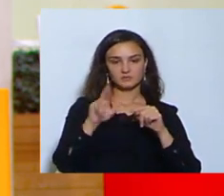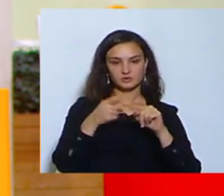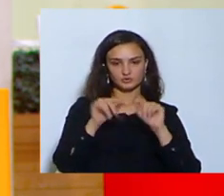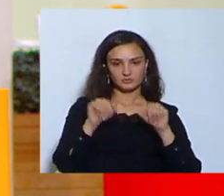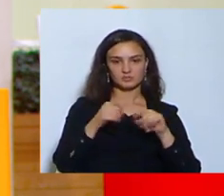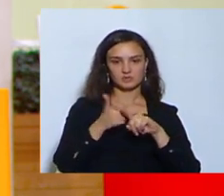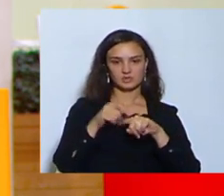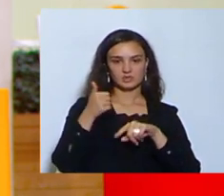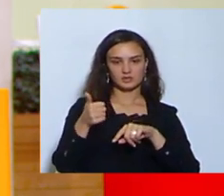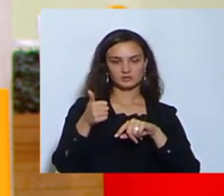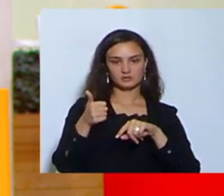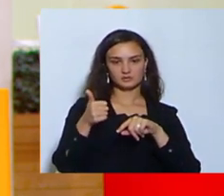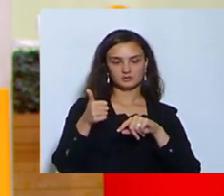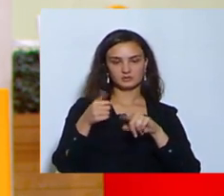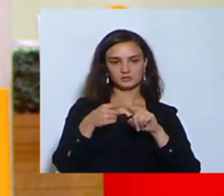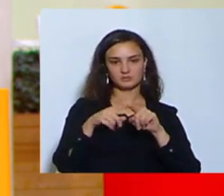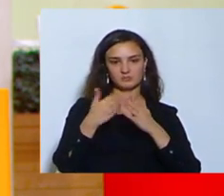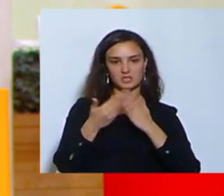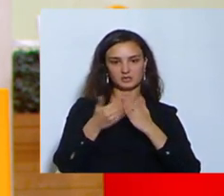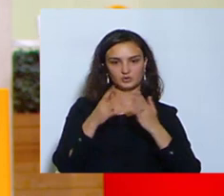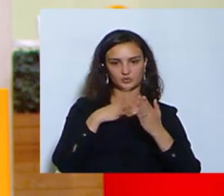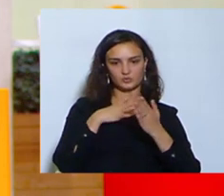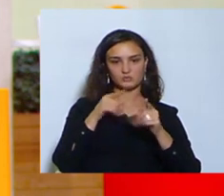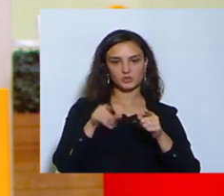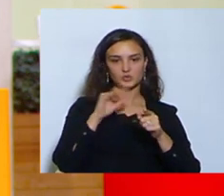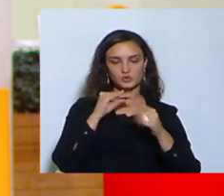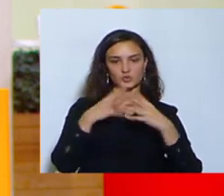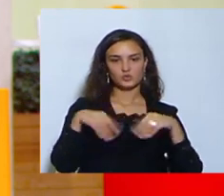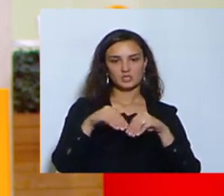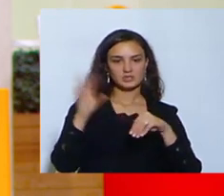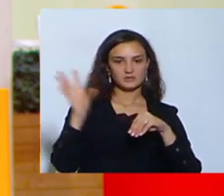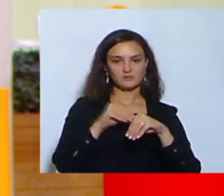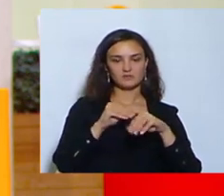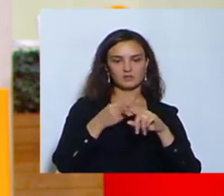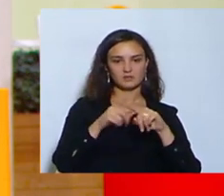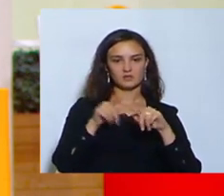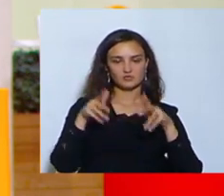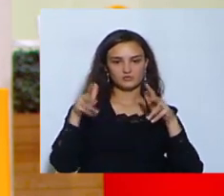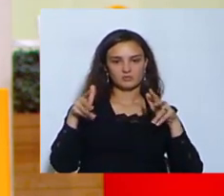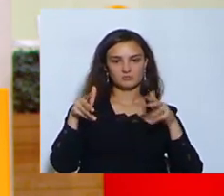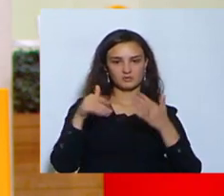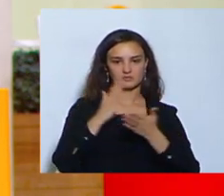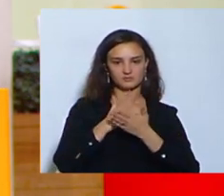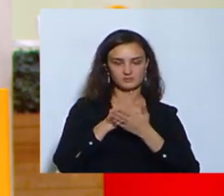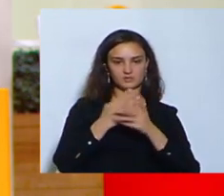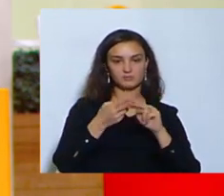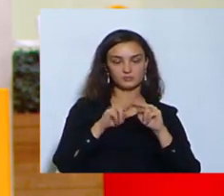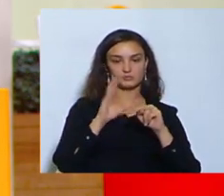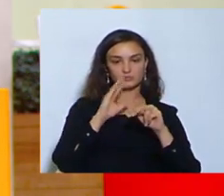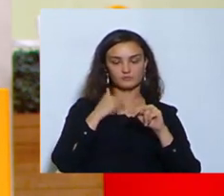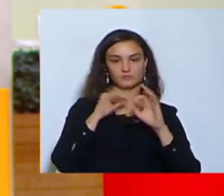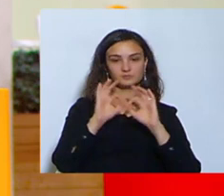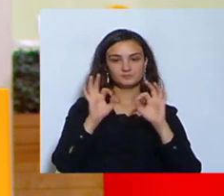შეიძლება ძალიან კარგი საილუსტრაციო მაგალითი იყოს მაშინ, როდესაც ოჯახის ყველა წევრი პრაქტიკულად ჭარბიწონის მატარებელი. ამიტომ, როდესაც